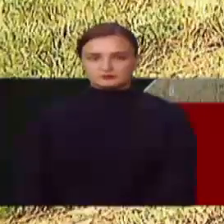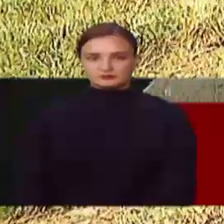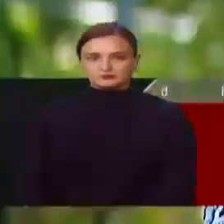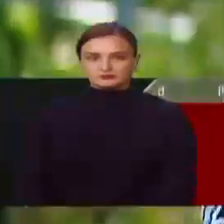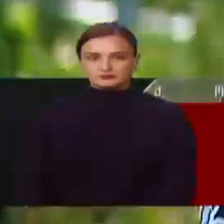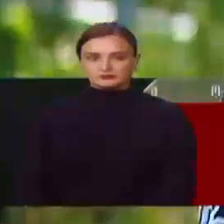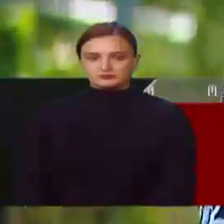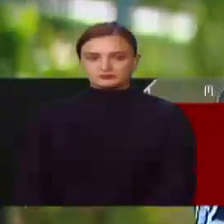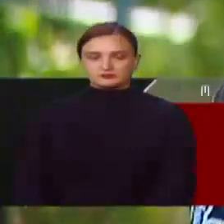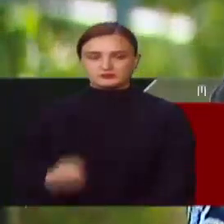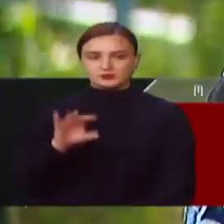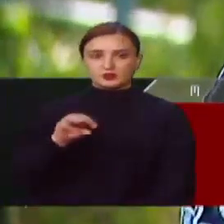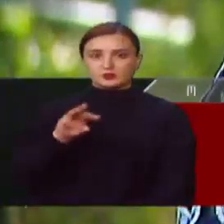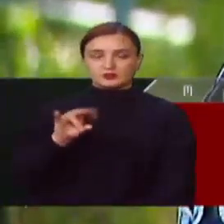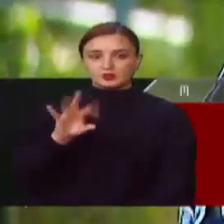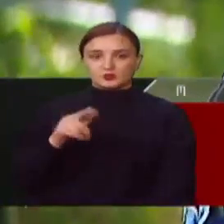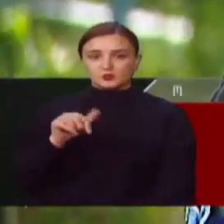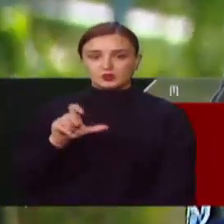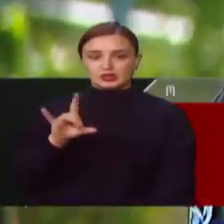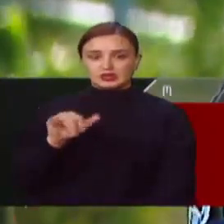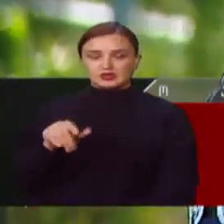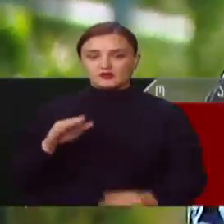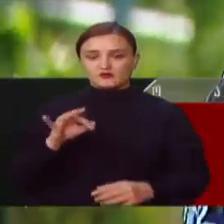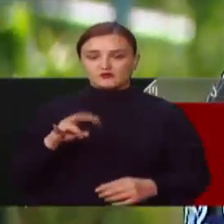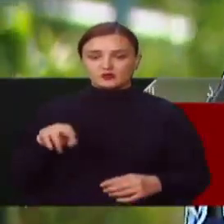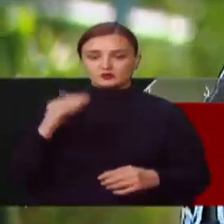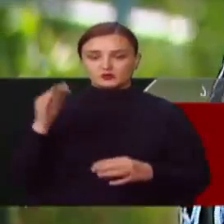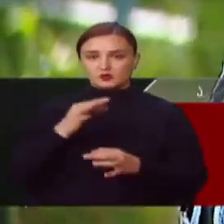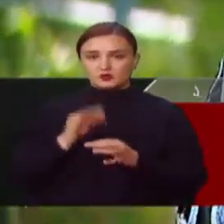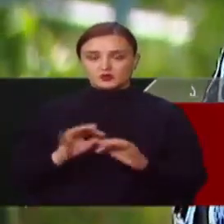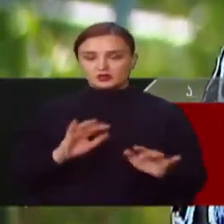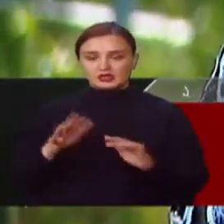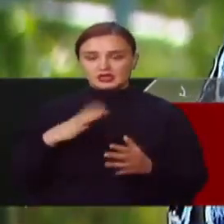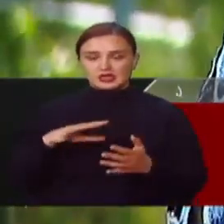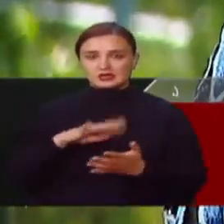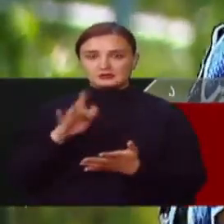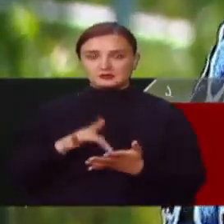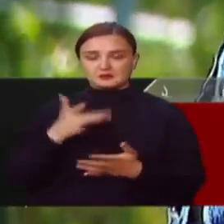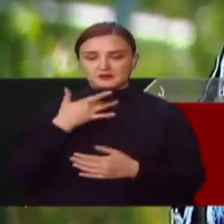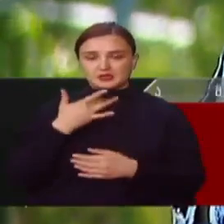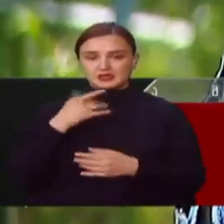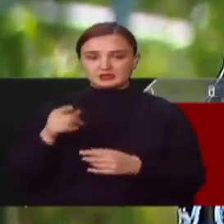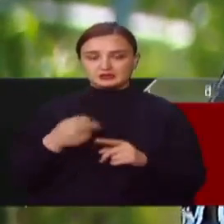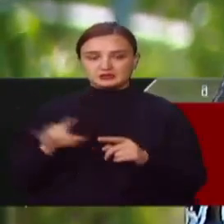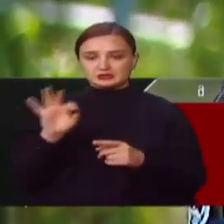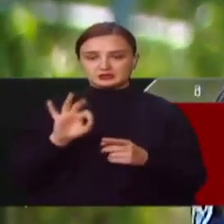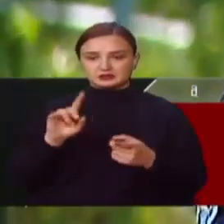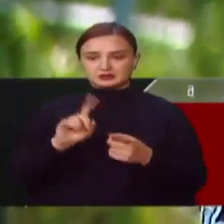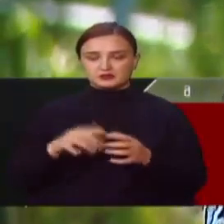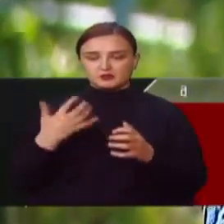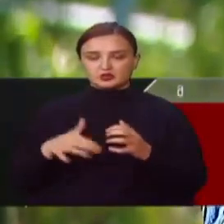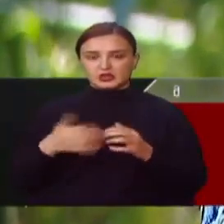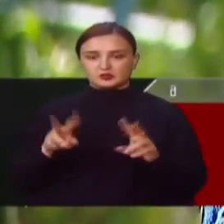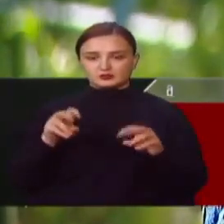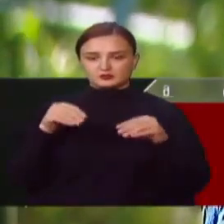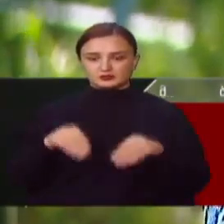ეს არის ტონინო გუერას ფონდის მიერ ორგანიზებული ქალაქ თბილისის მერის მხარდაჭერით და რა თქმა უნდა ბოტანიკური ბაღის